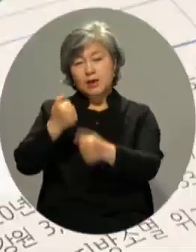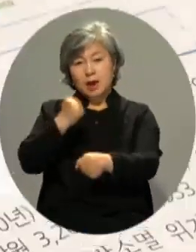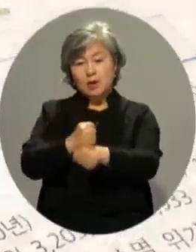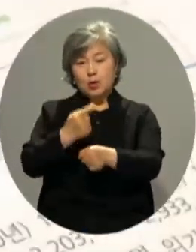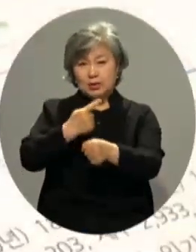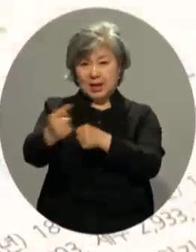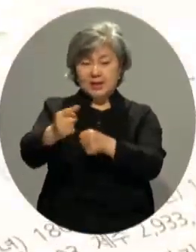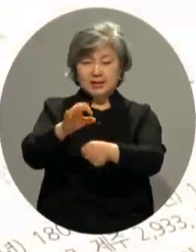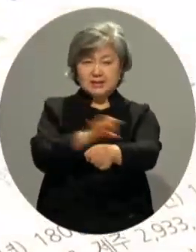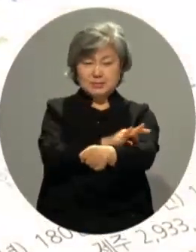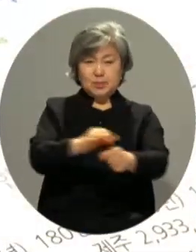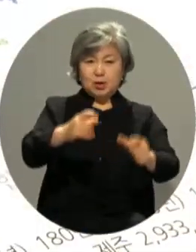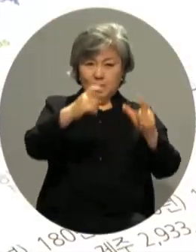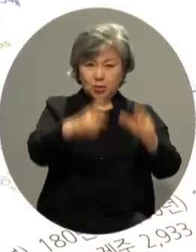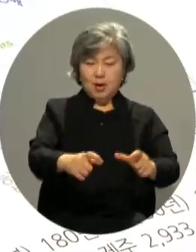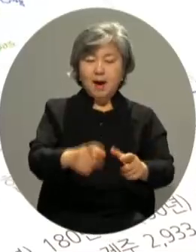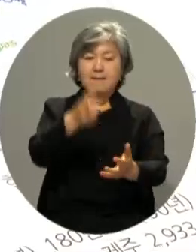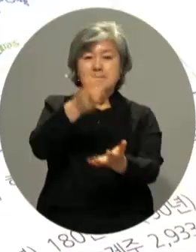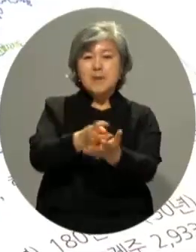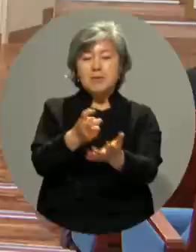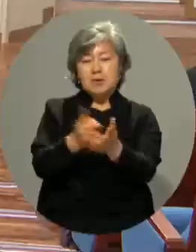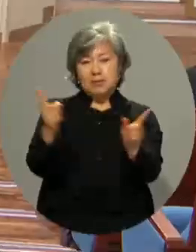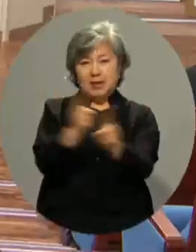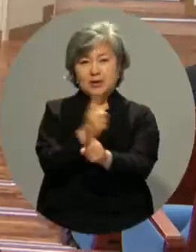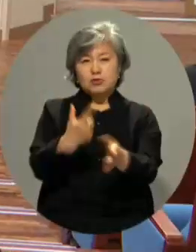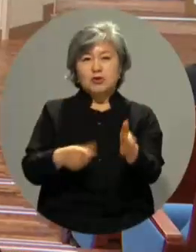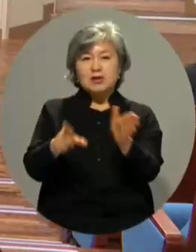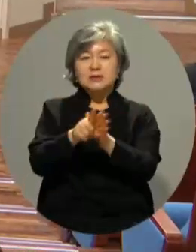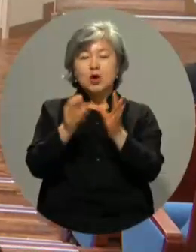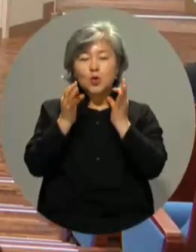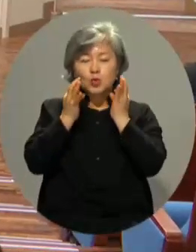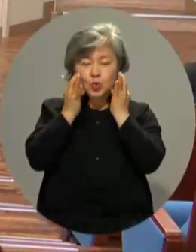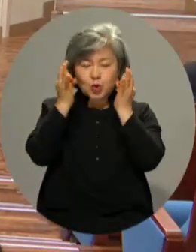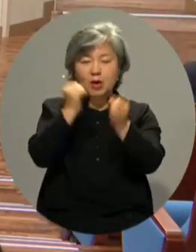전북특별자치도 출범 이전에 특별법이 개정되도록 함께 노력할 계획입니다.